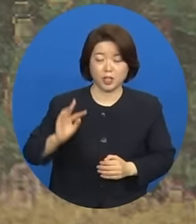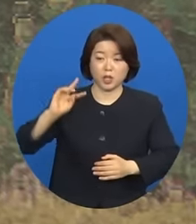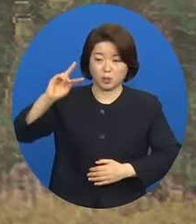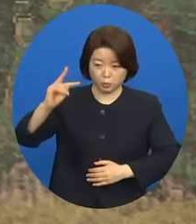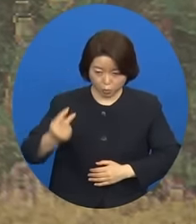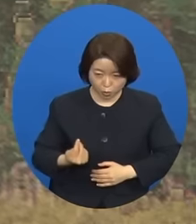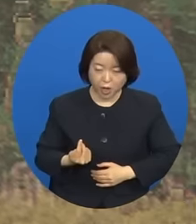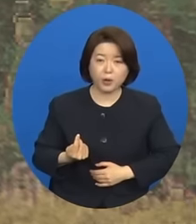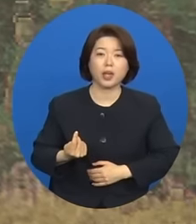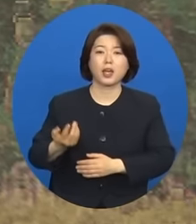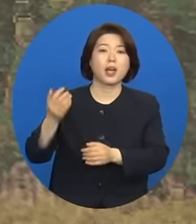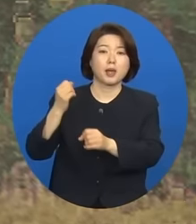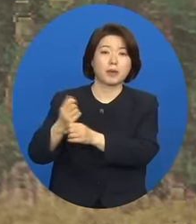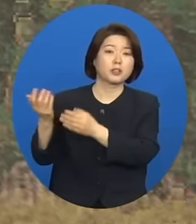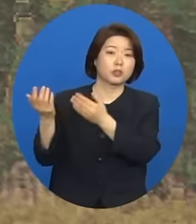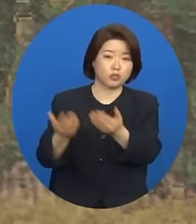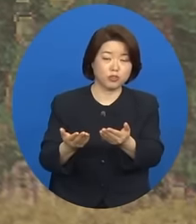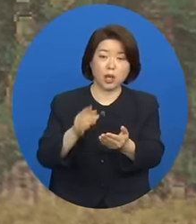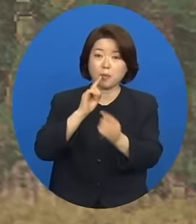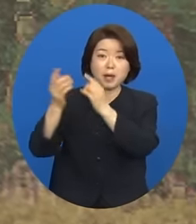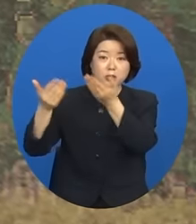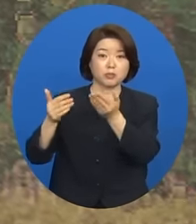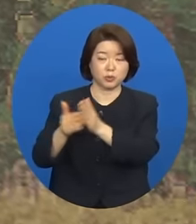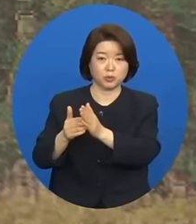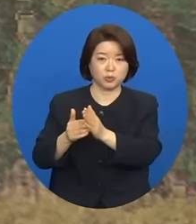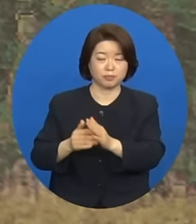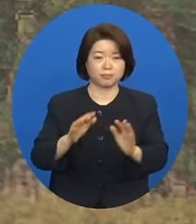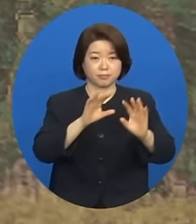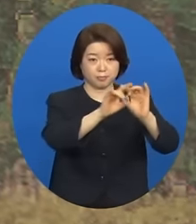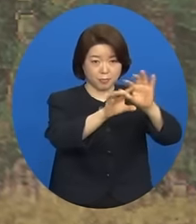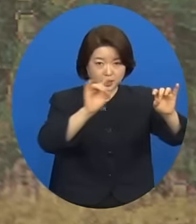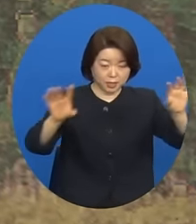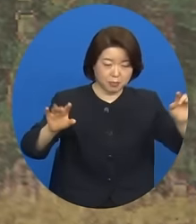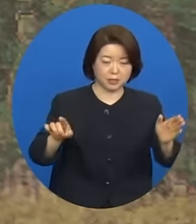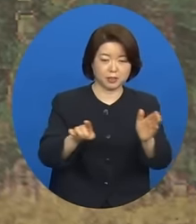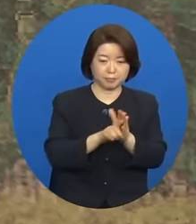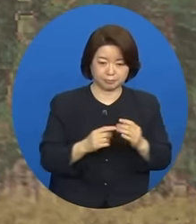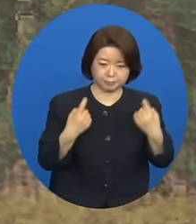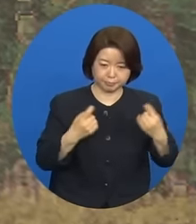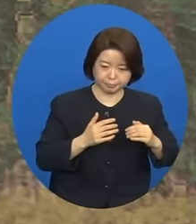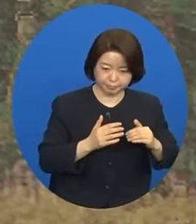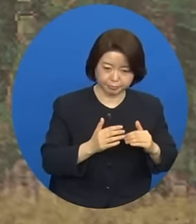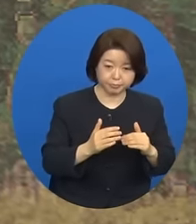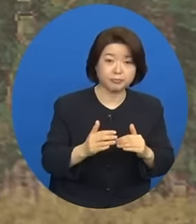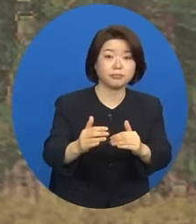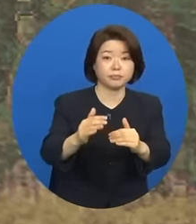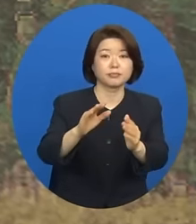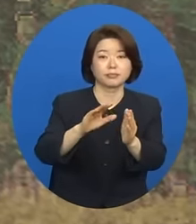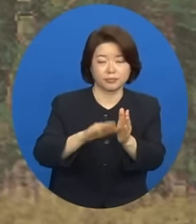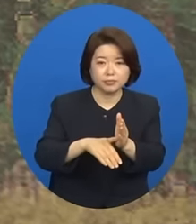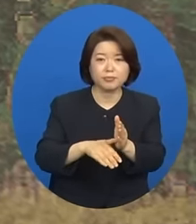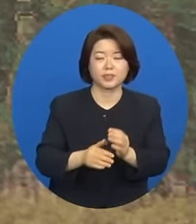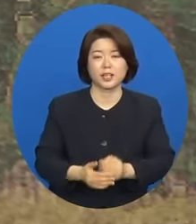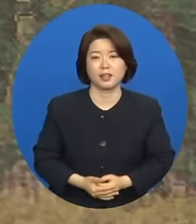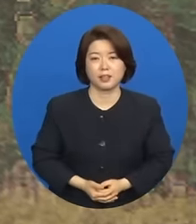하셨습니다. 하나님 각 사람에게 저와 여러분에게 믿음의 여정, 믿음의 여정에 어떤